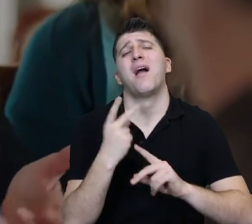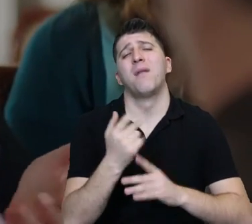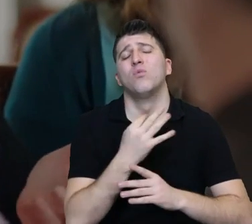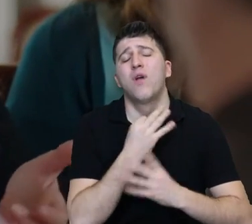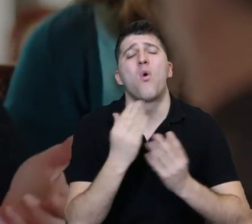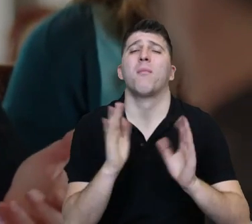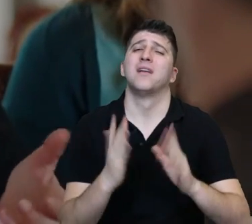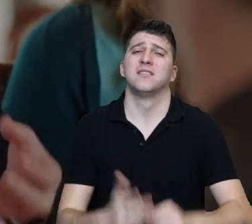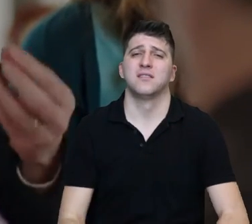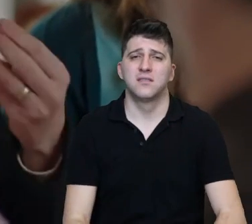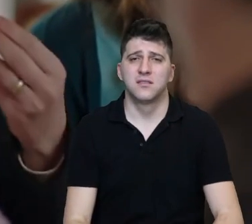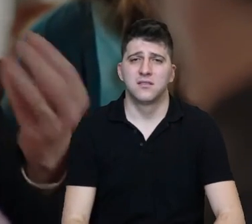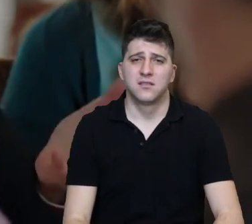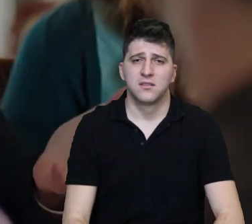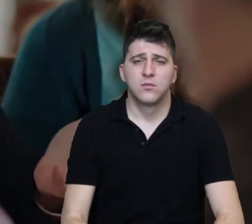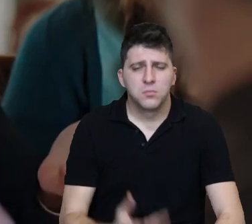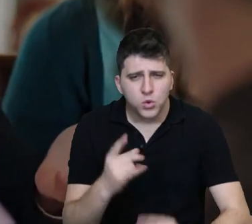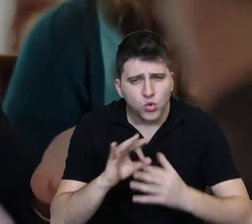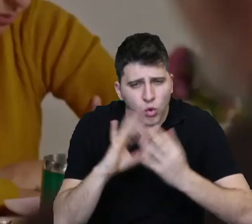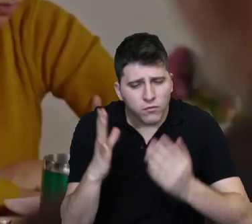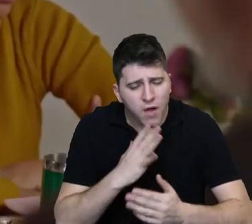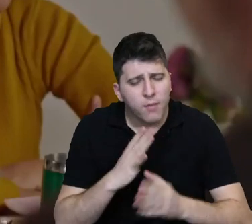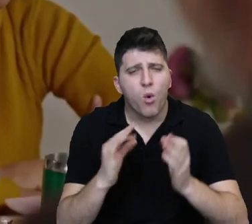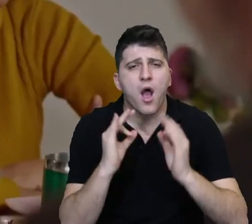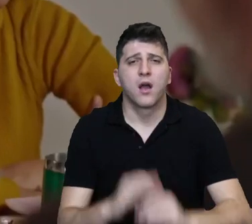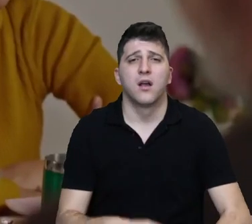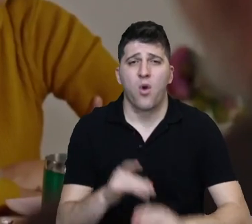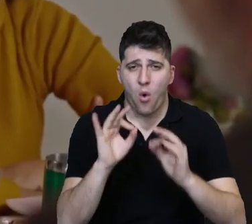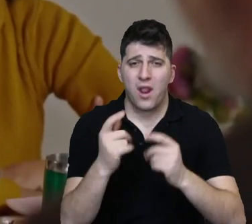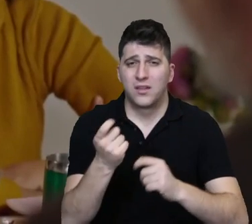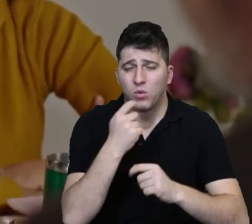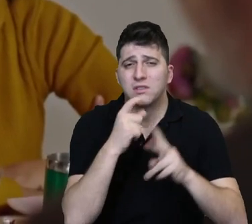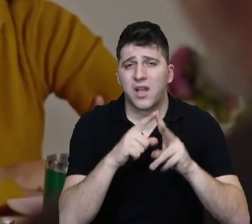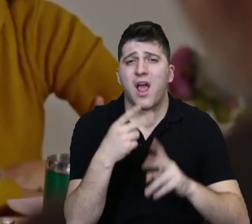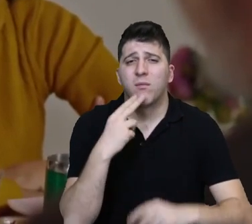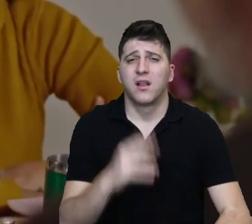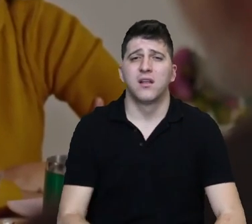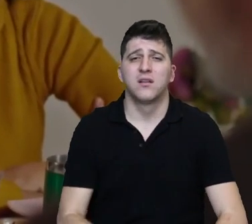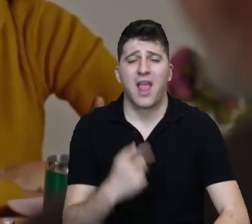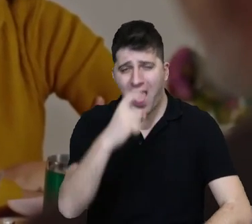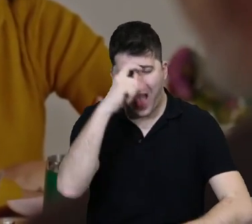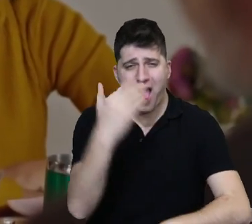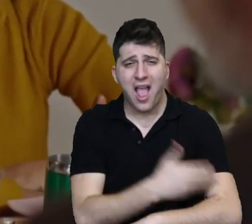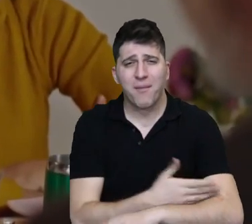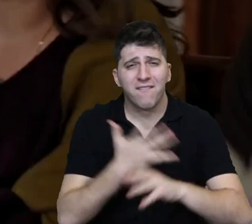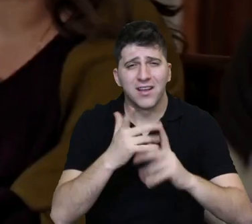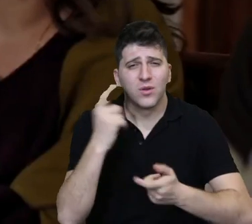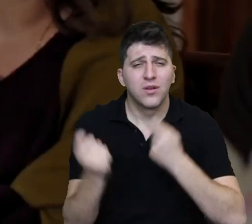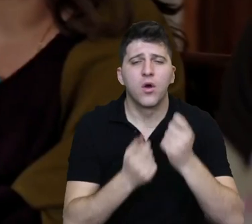olmaz öyle şey. Ya elbet bir çare bulunur. Öyle diyorsun da Nalan abla. Bunca verdiğimiz emek boşa